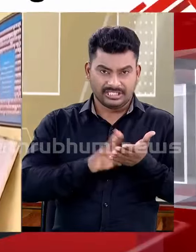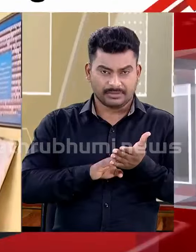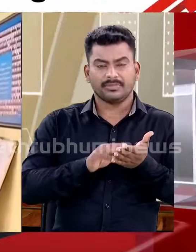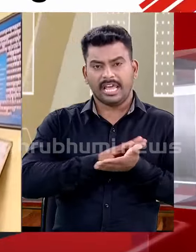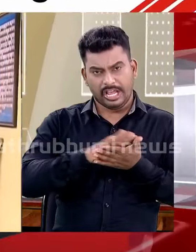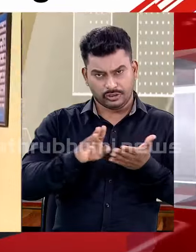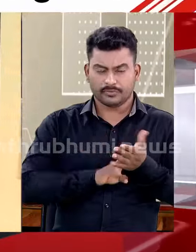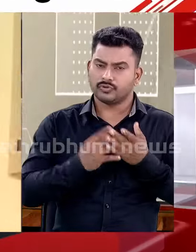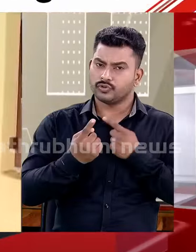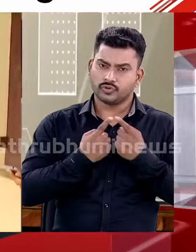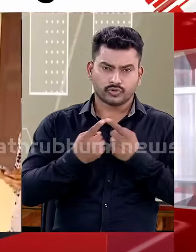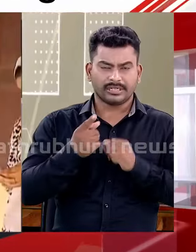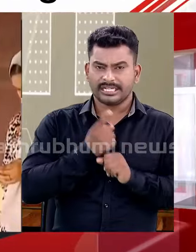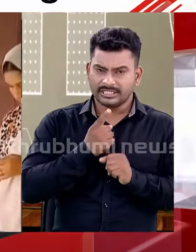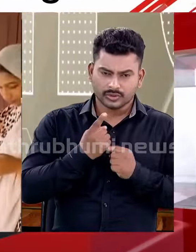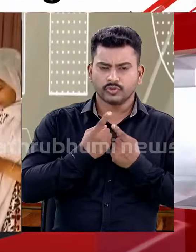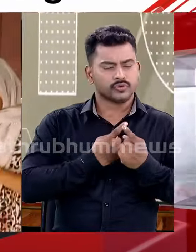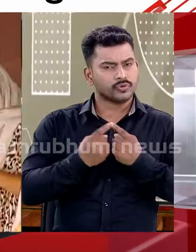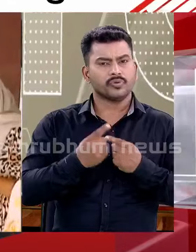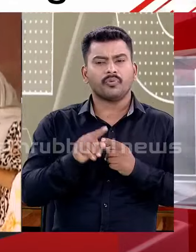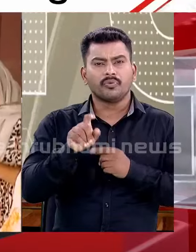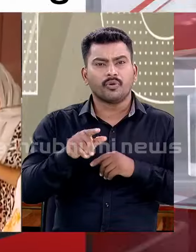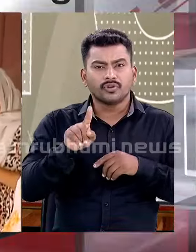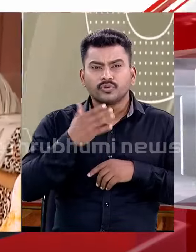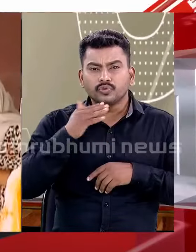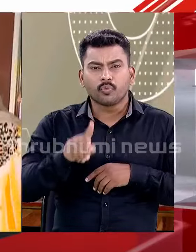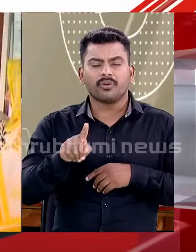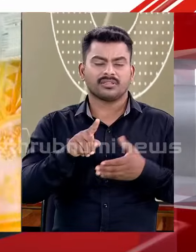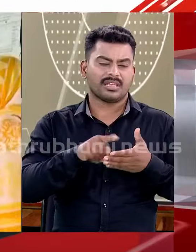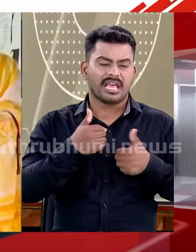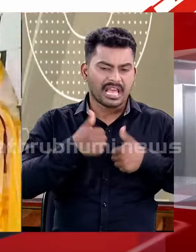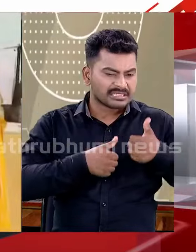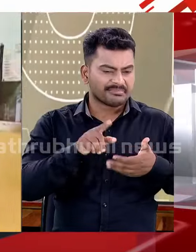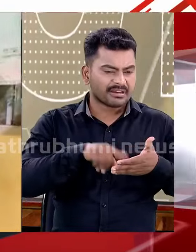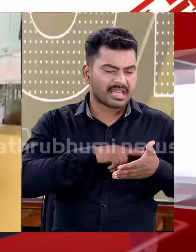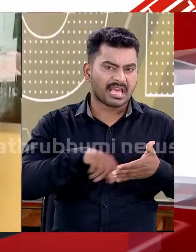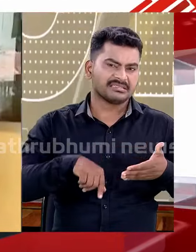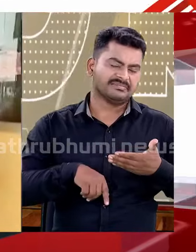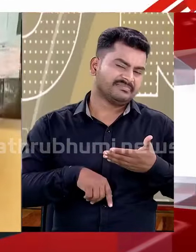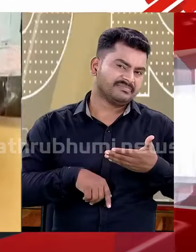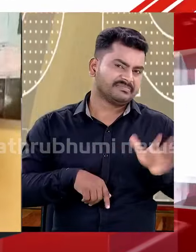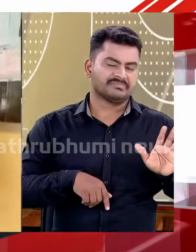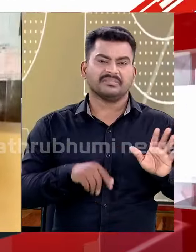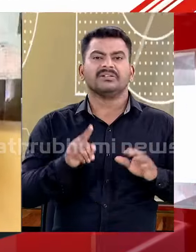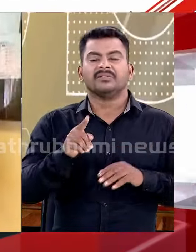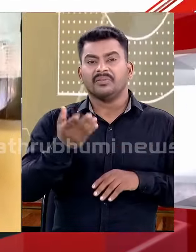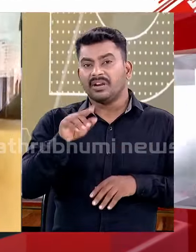മറ്റ് ടീച്ചേഴ്സിനോട് സന്തോഷം പങ്കുവെക്കാൻ വേണ്ടി പോയതാണ്. അദ്ദേഹം സംസാരിക്കണം വേണ്ടി തയ്യാറായി നിന്നതാണ്, പക്ഷെ